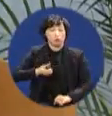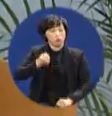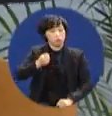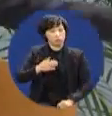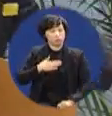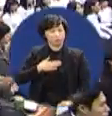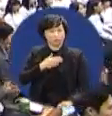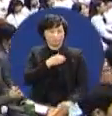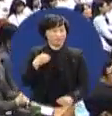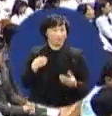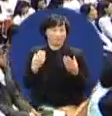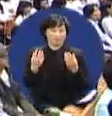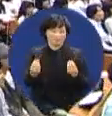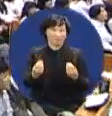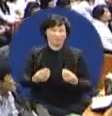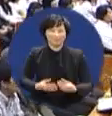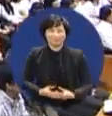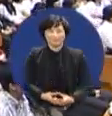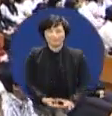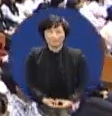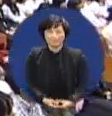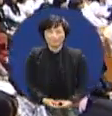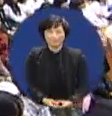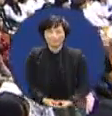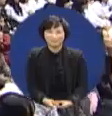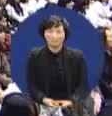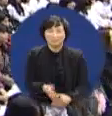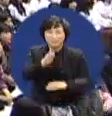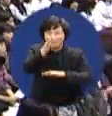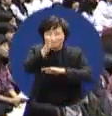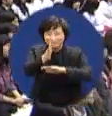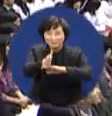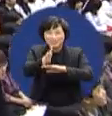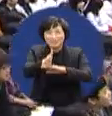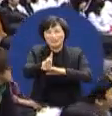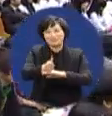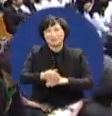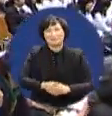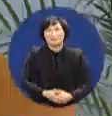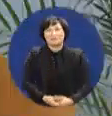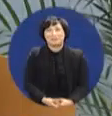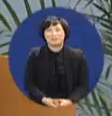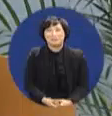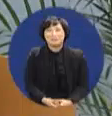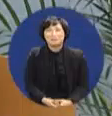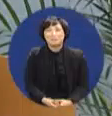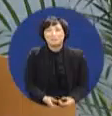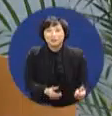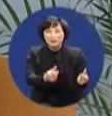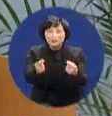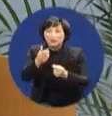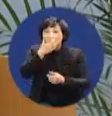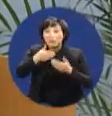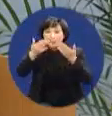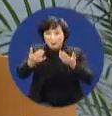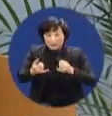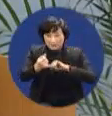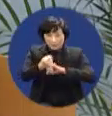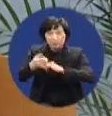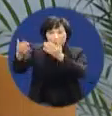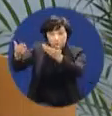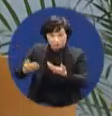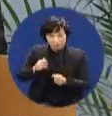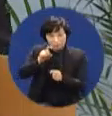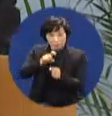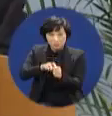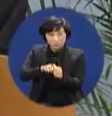때문에 자신 있는 거예요. 얼마나 감사해요. 이런 축복된 약속을